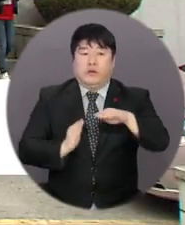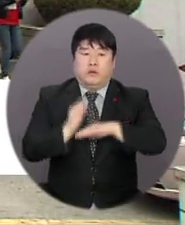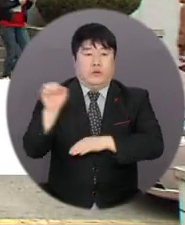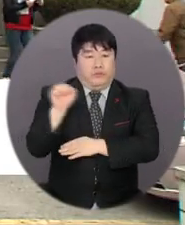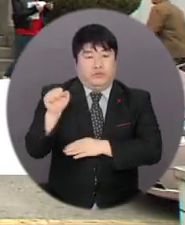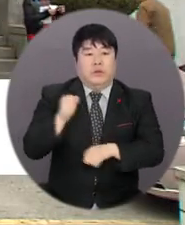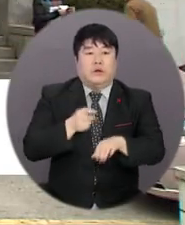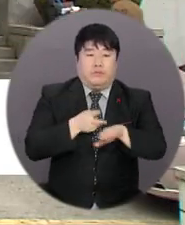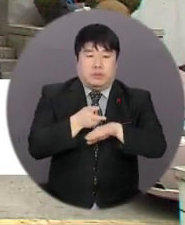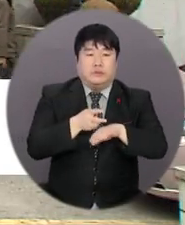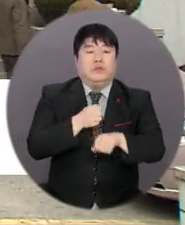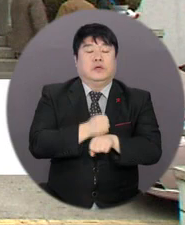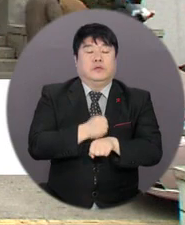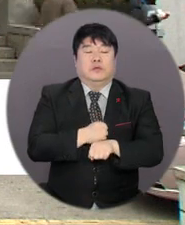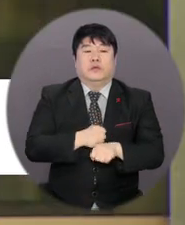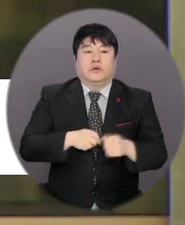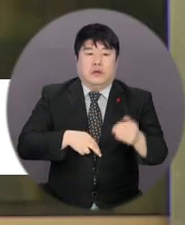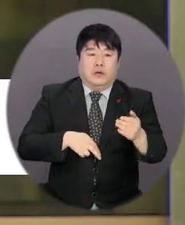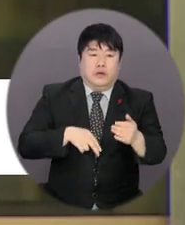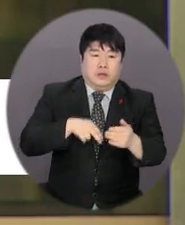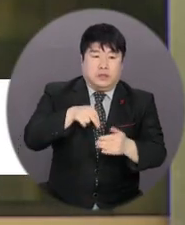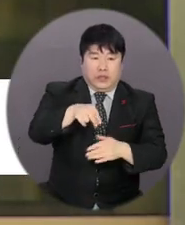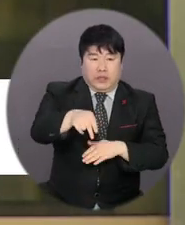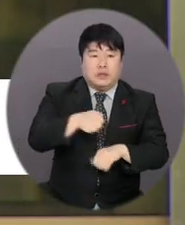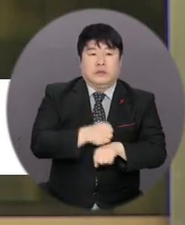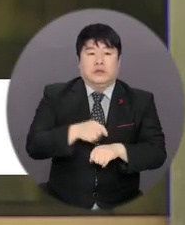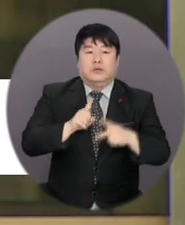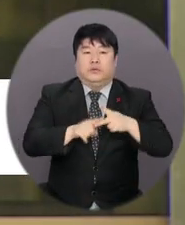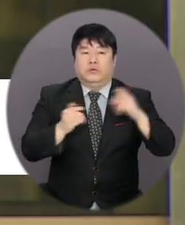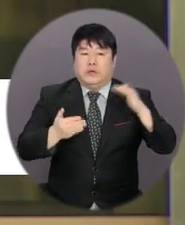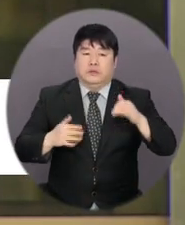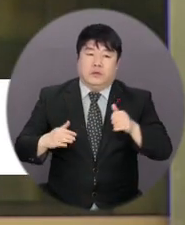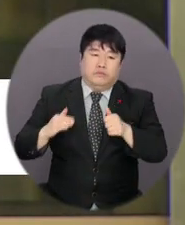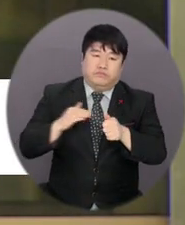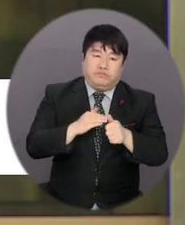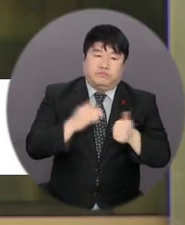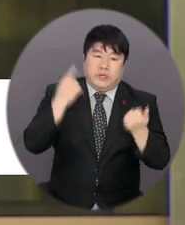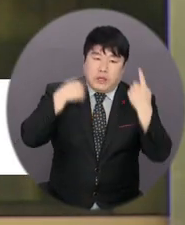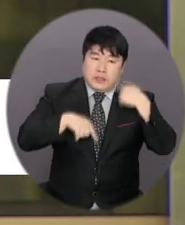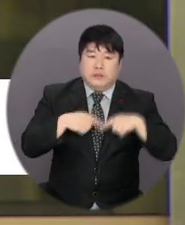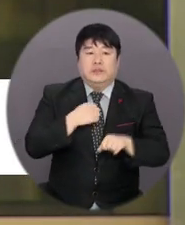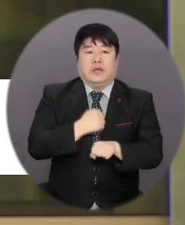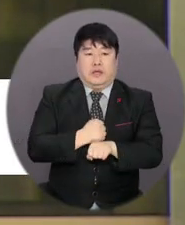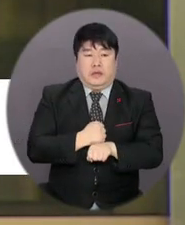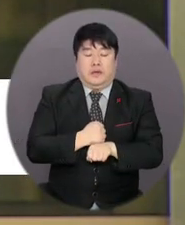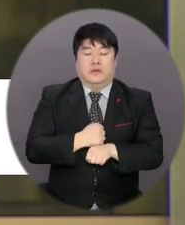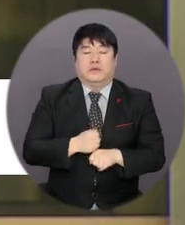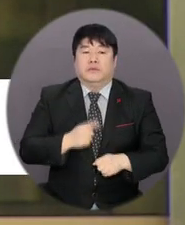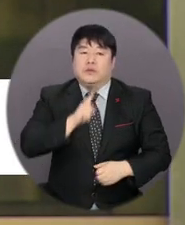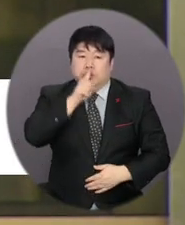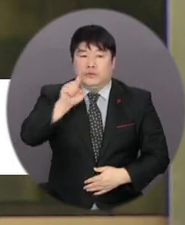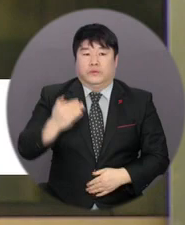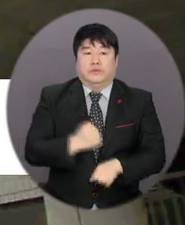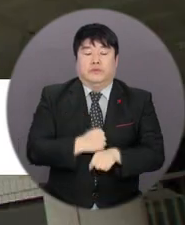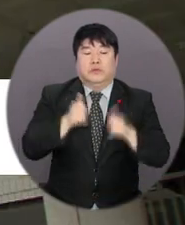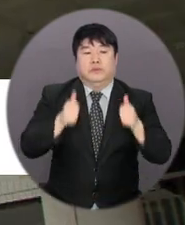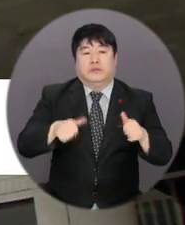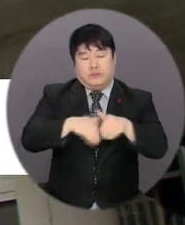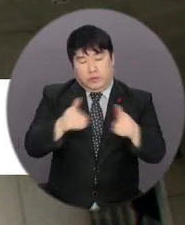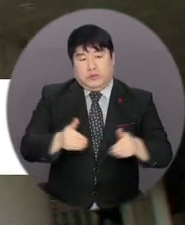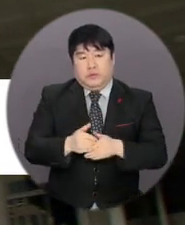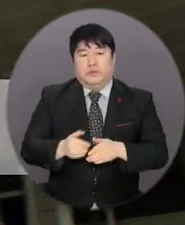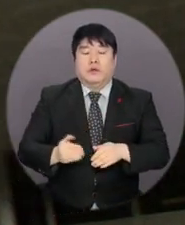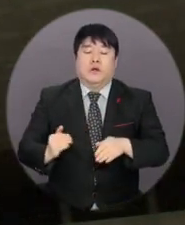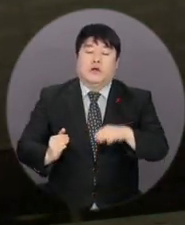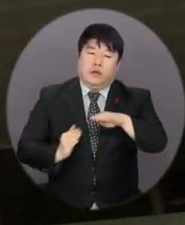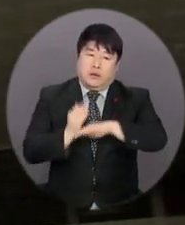몰다 보행자 신호에 횡단보도를 건너던 초등학생을 들이받아 다치게 한 혐의로 기소됐습니다. 재판부는